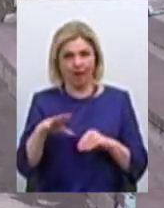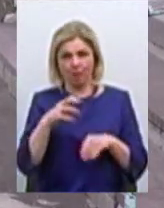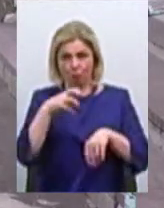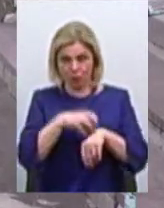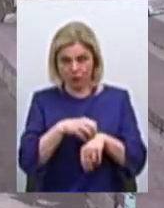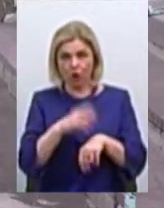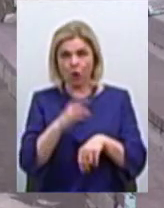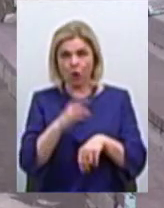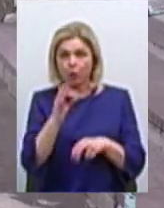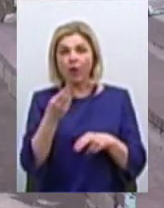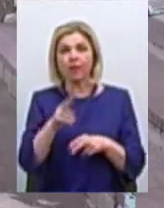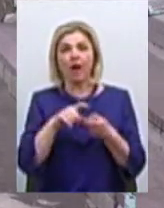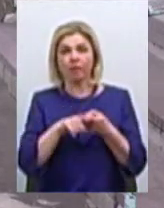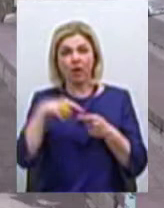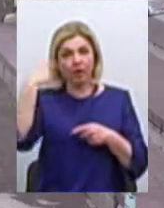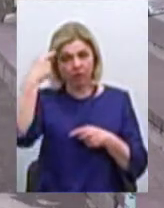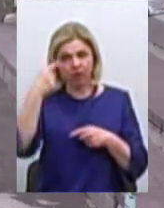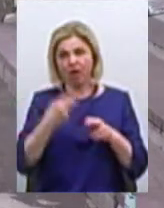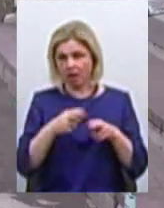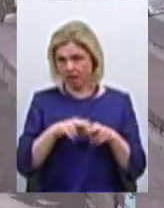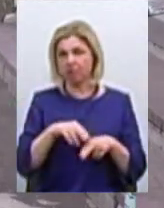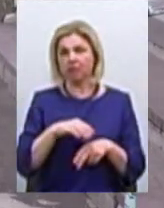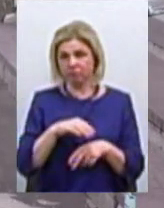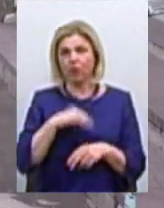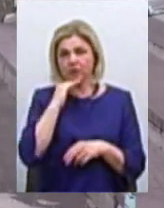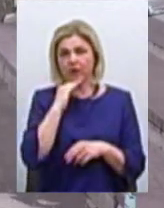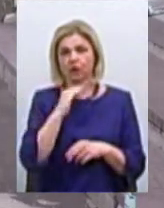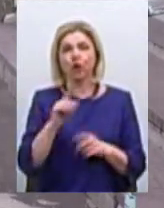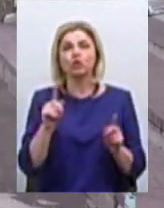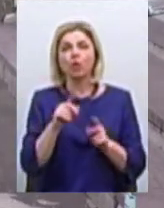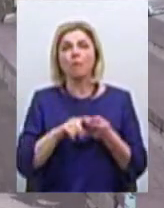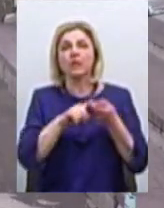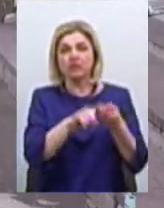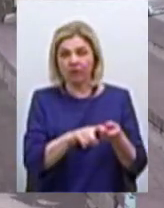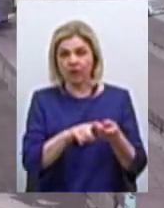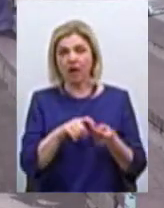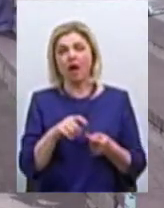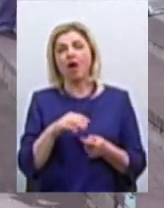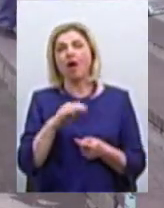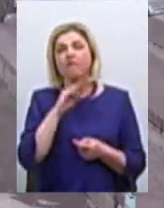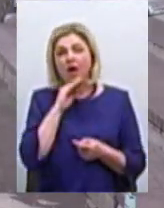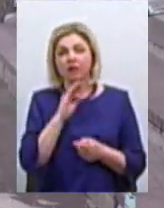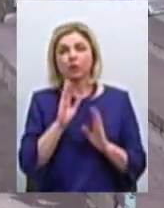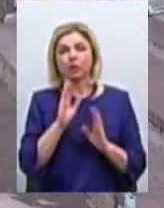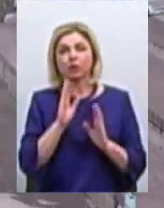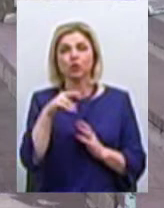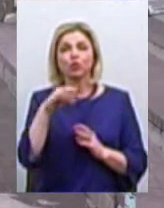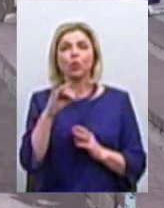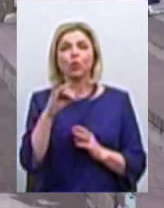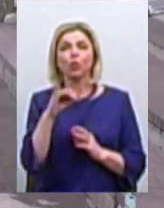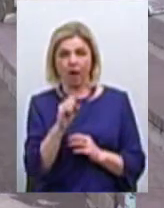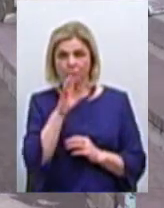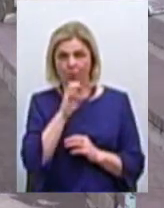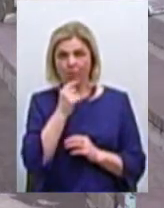сказу це достатньо. Щоб інфікувати хворого, це взагалі слюною собаки, це достатньо. І це